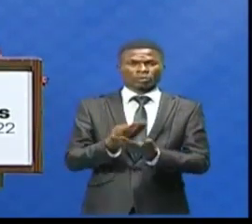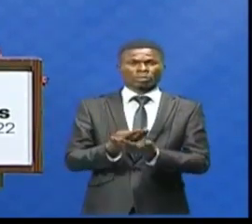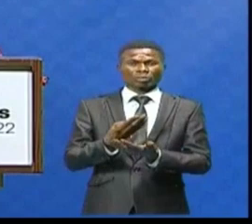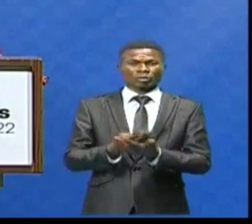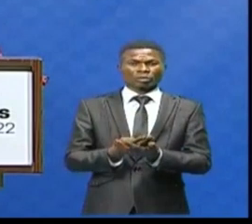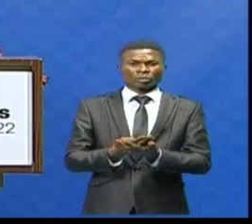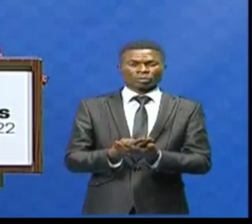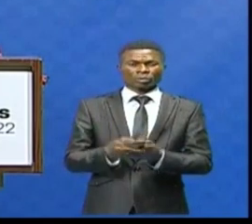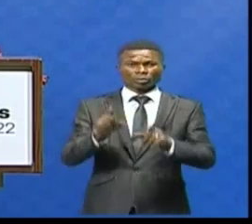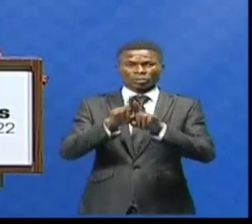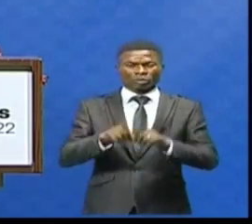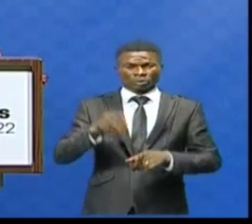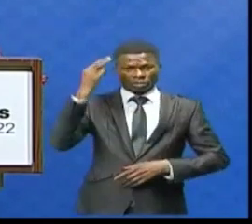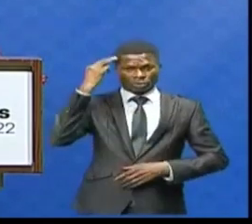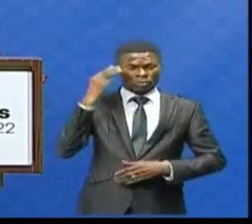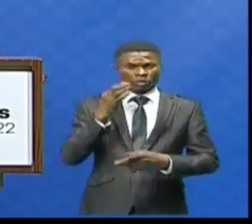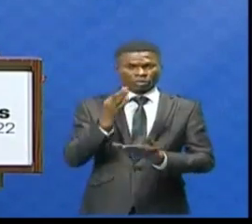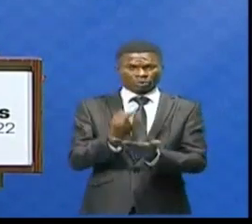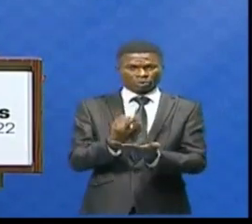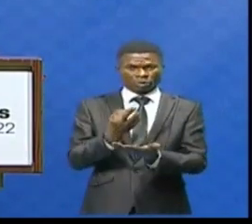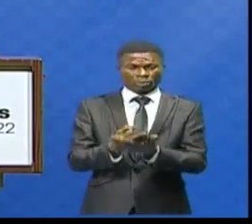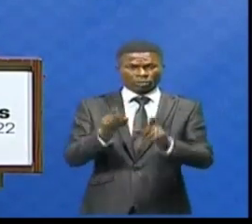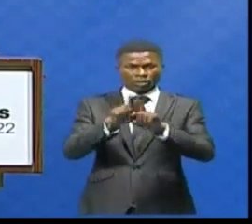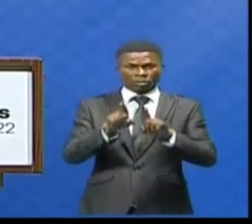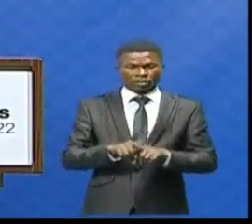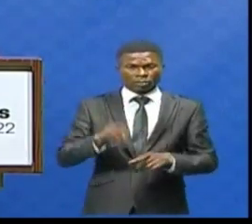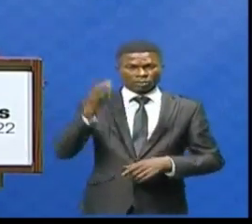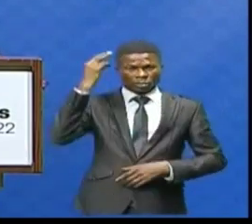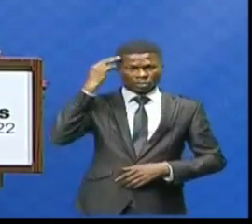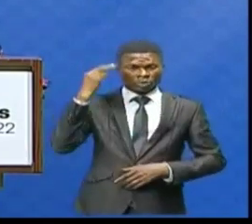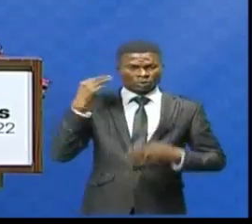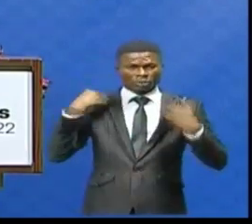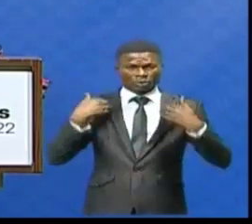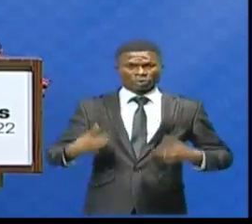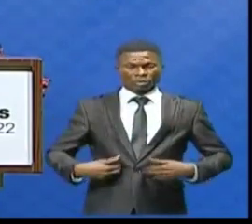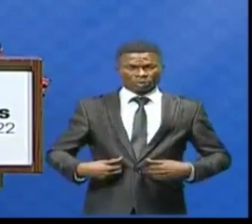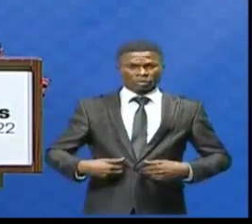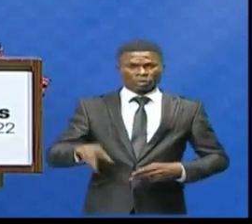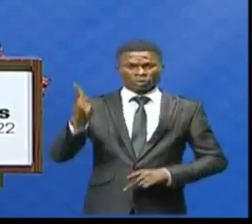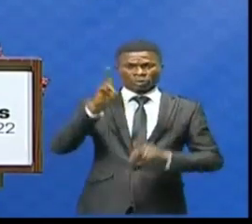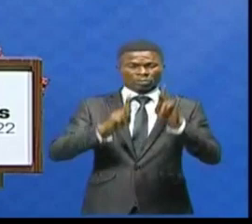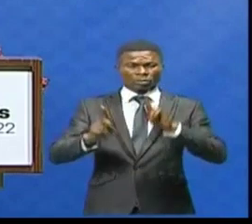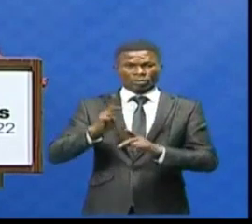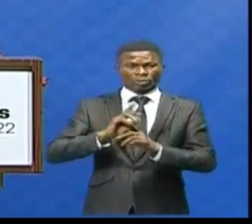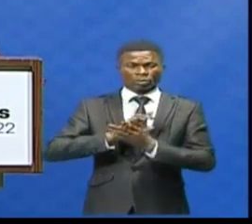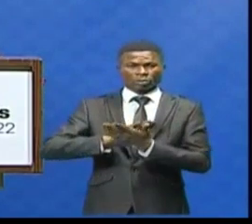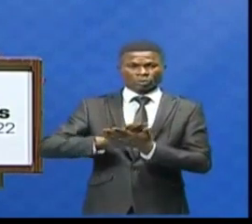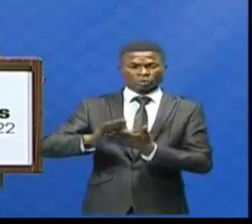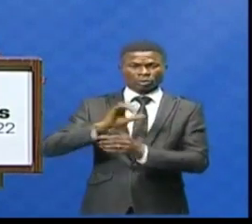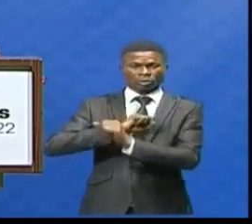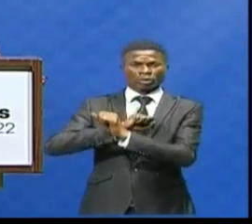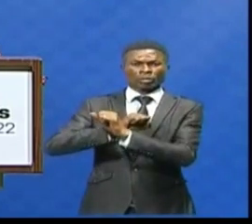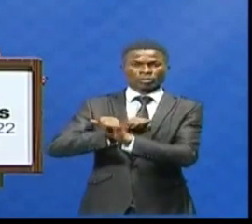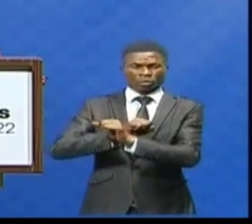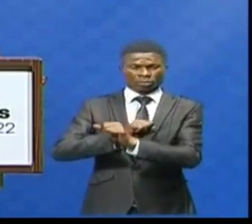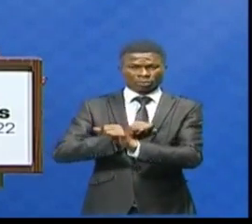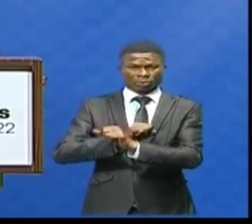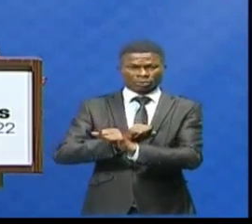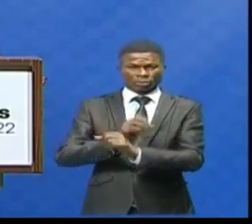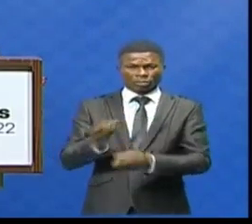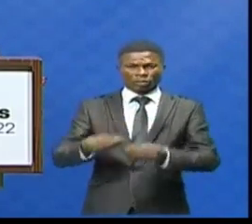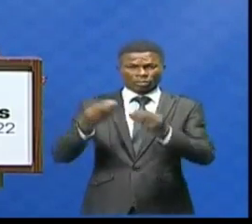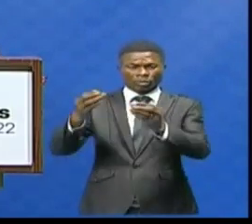les ministres de Finances ainsi que le ministre de la Santé Publique hygiène et prévention ont été